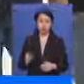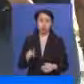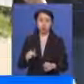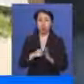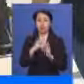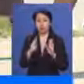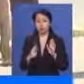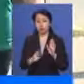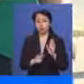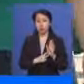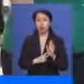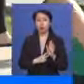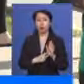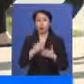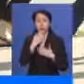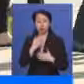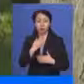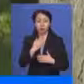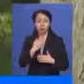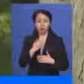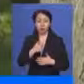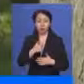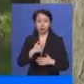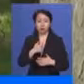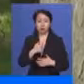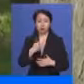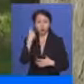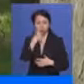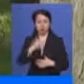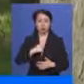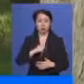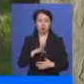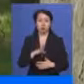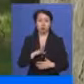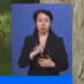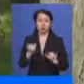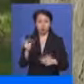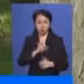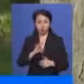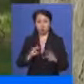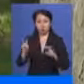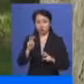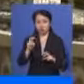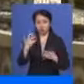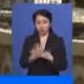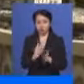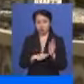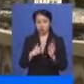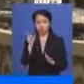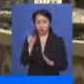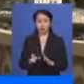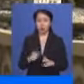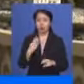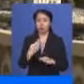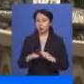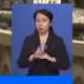них 17 склонных к злоупотреблению алкоголем. В настоящий момент разыскано 92 человека. Кроме того, не